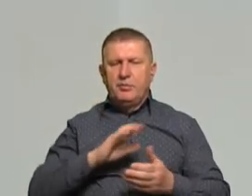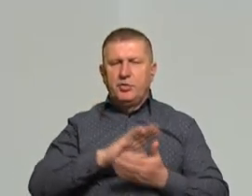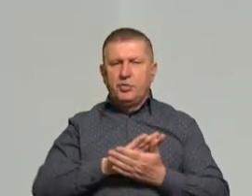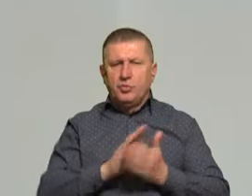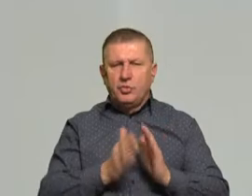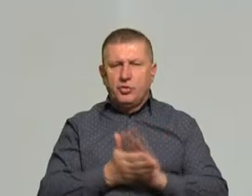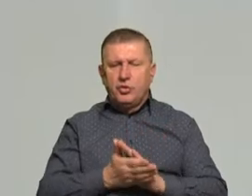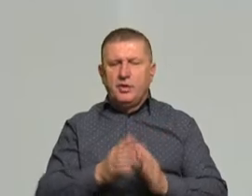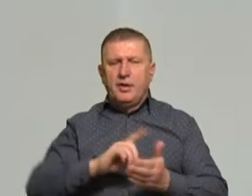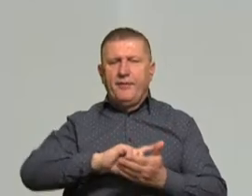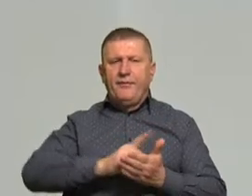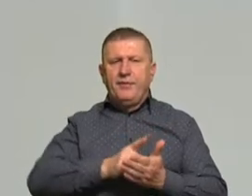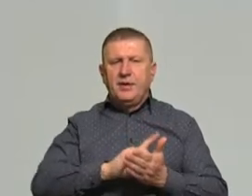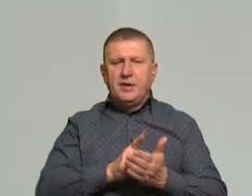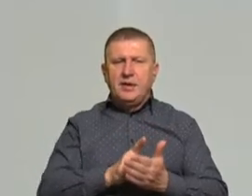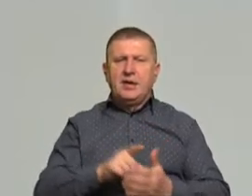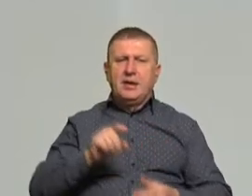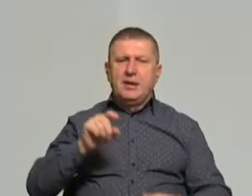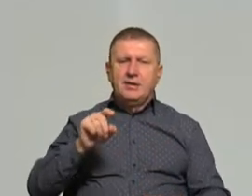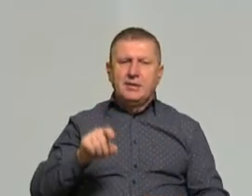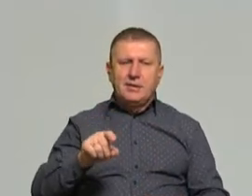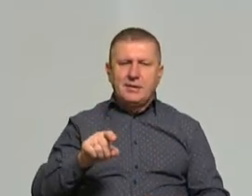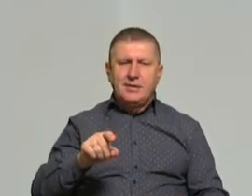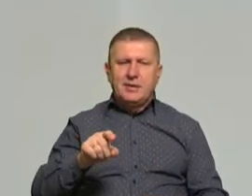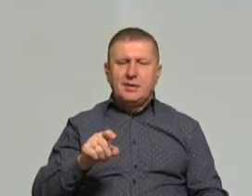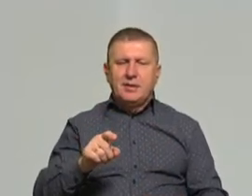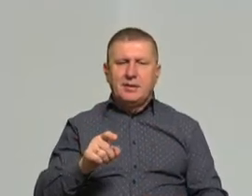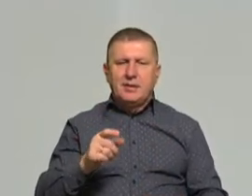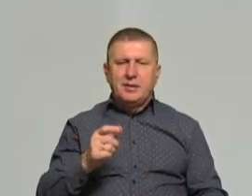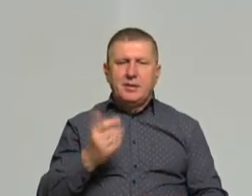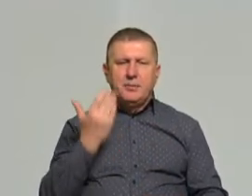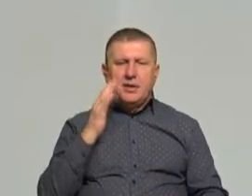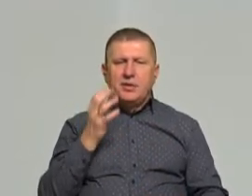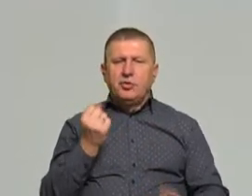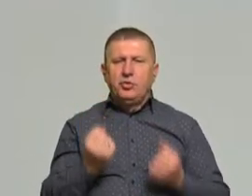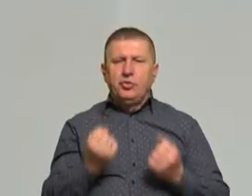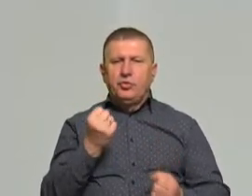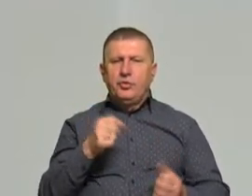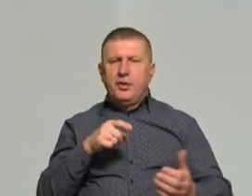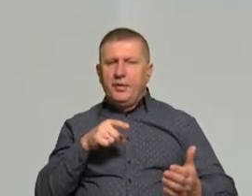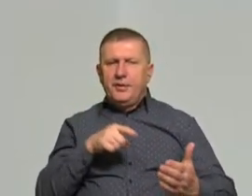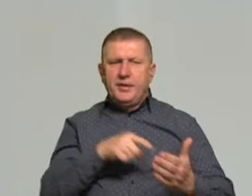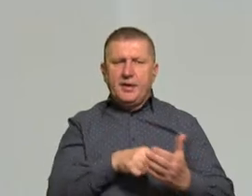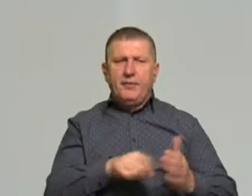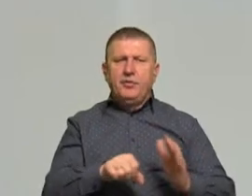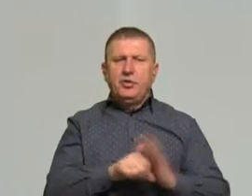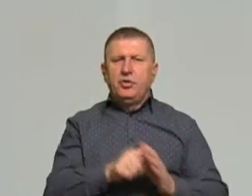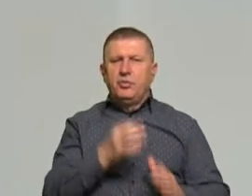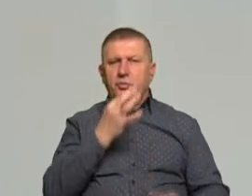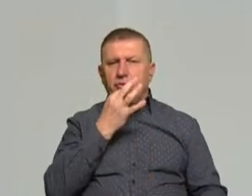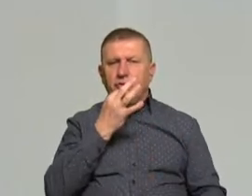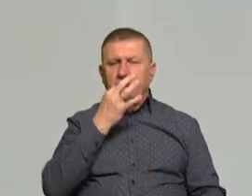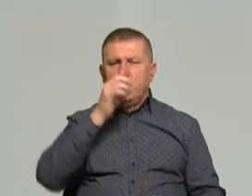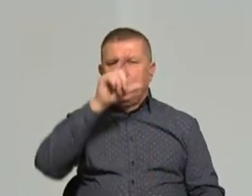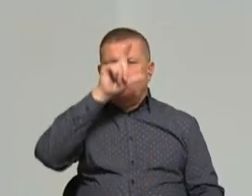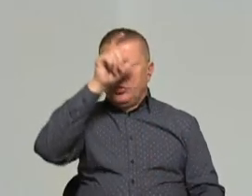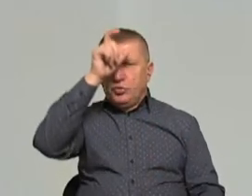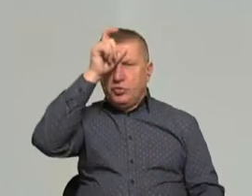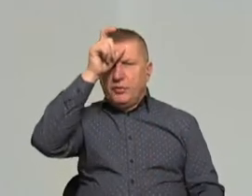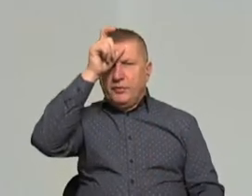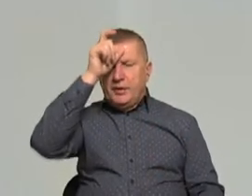złożony, problem wynikający z tego, że bardzo trudno jest trafić dzisiaj do młodego człowieka, albo coraz trudniej jest trafić